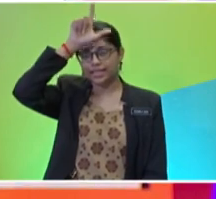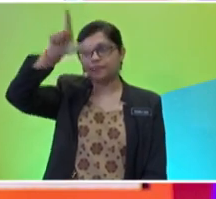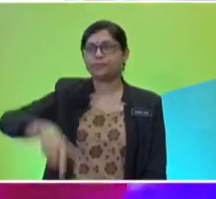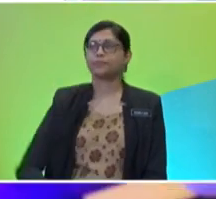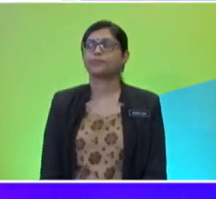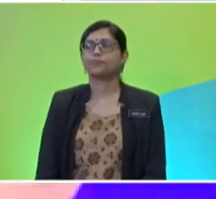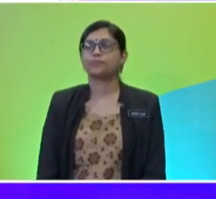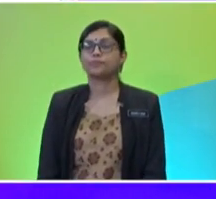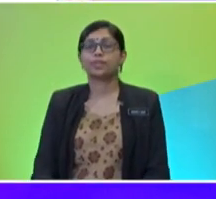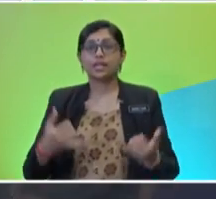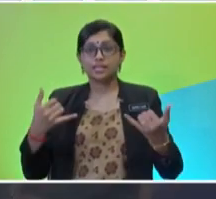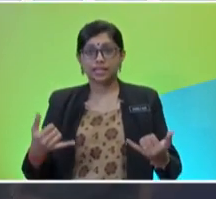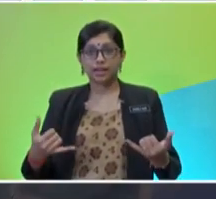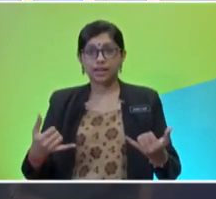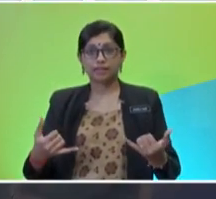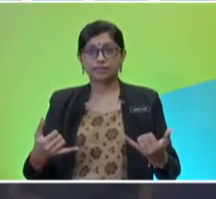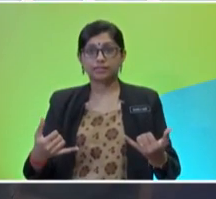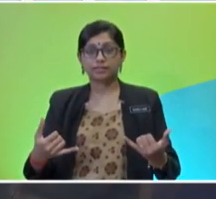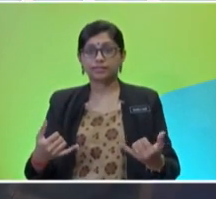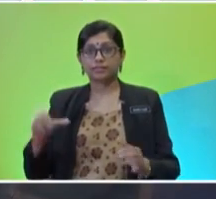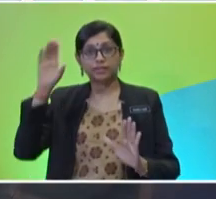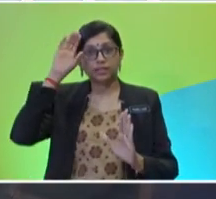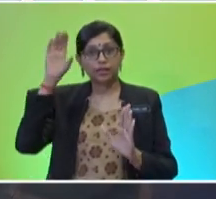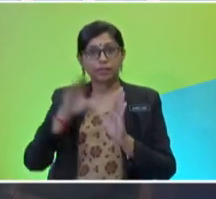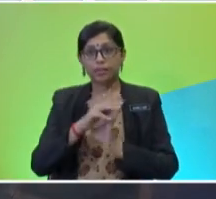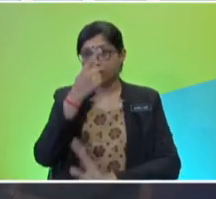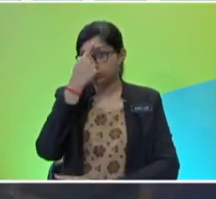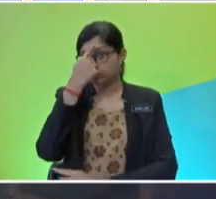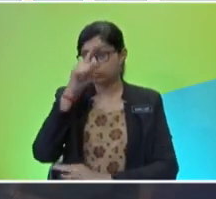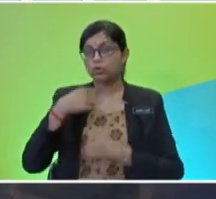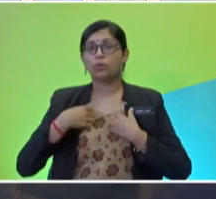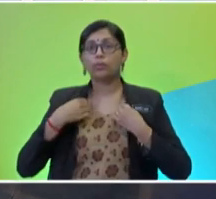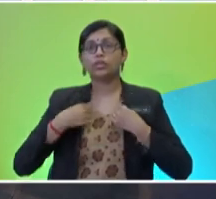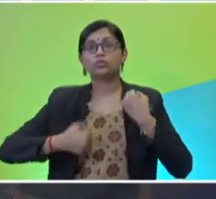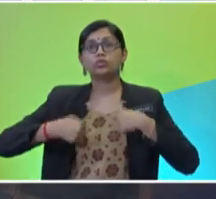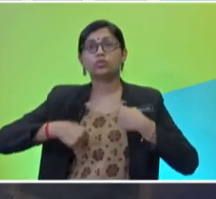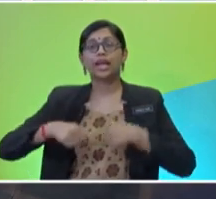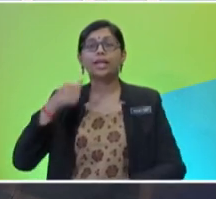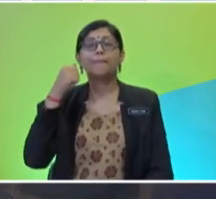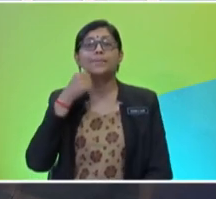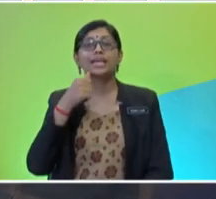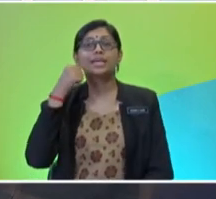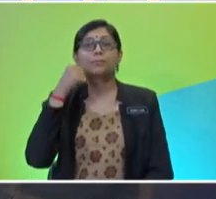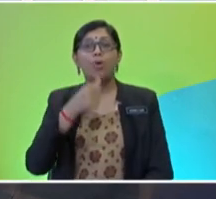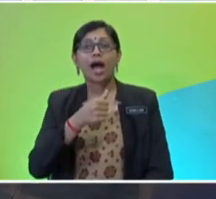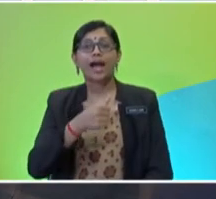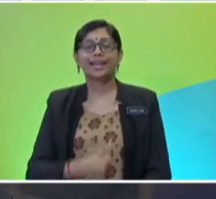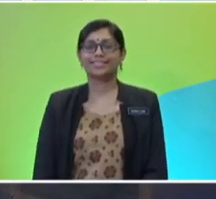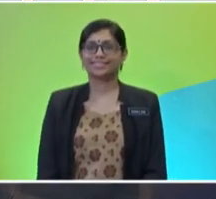lelaki. Seterusnya Akmal, boleh boleh ambil yang pakaian sukan perempuan? Okey, ini seterusnya cikgu eh.